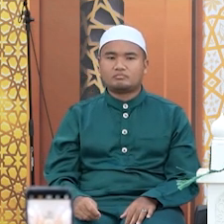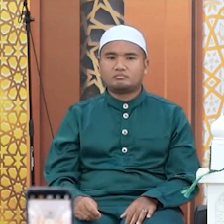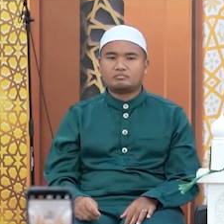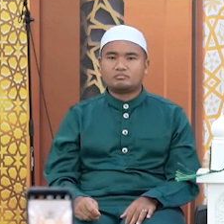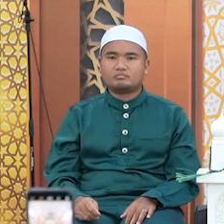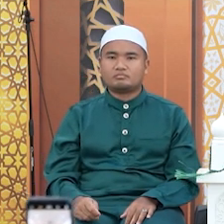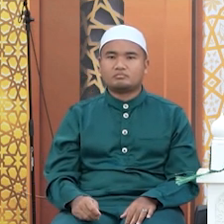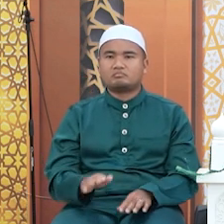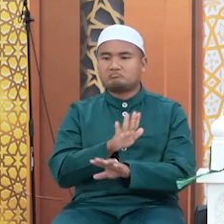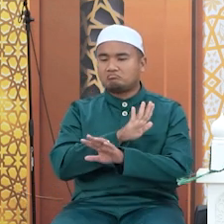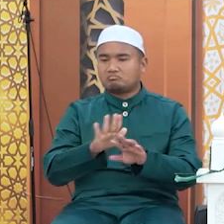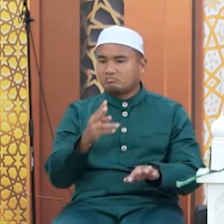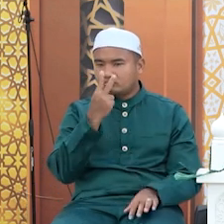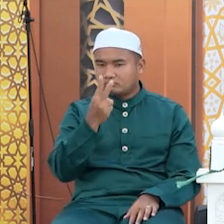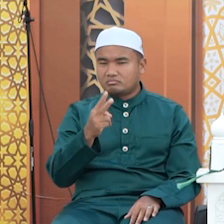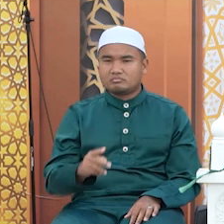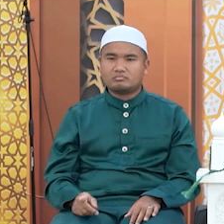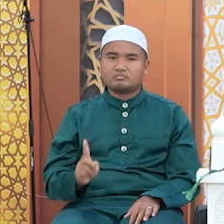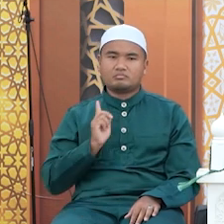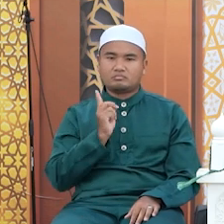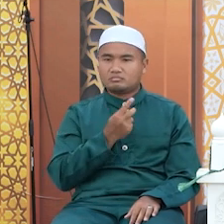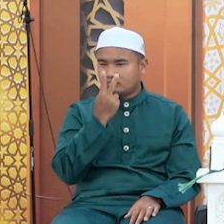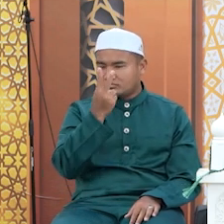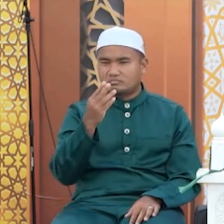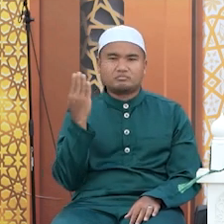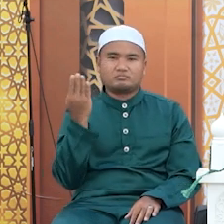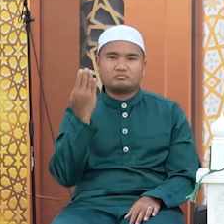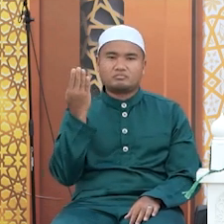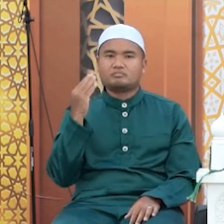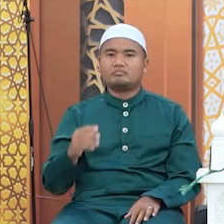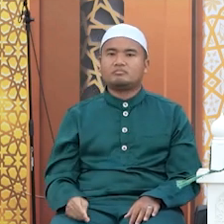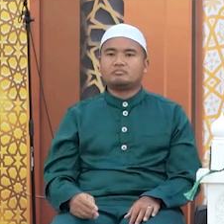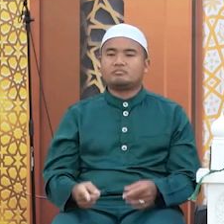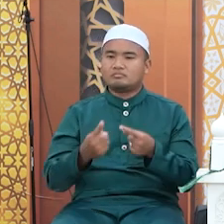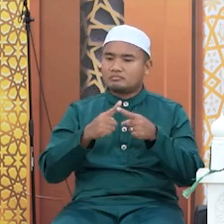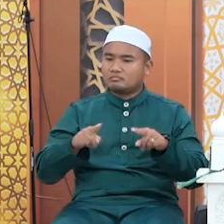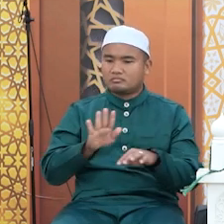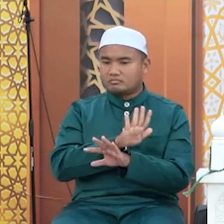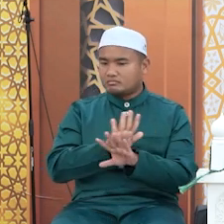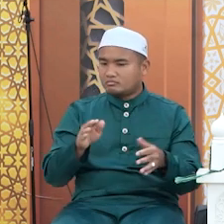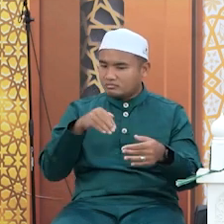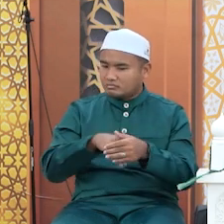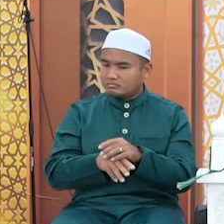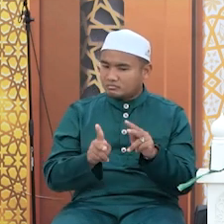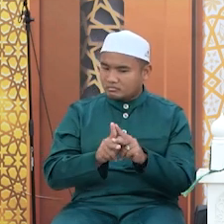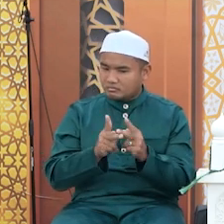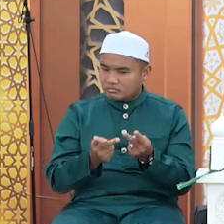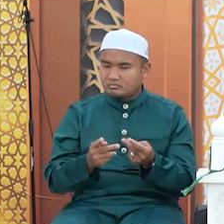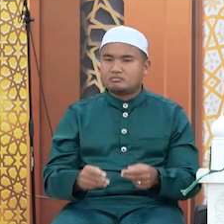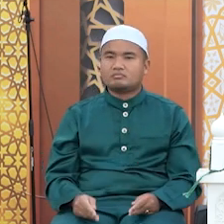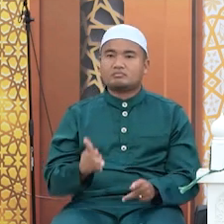Bagi kita selamba je. Tapi bila tak ada dalam kamus hidup kita, barulah kita